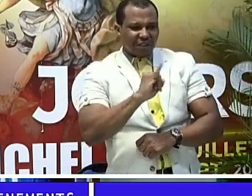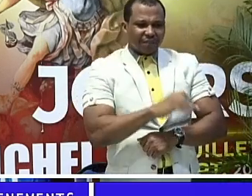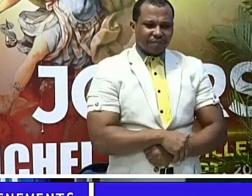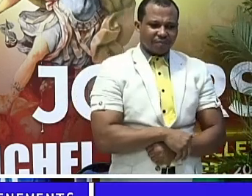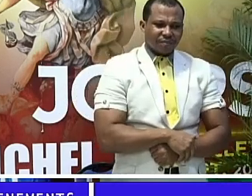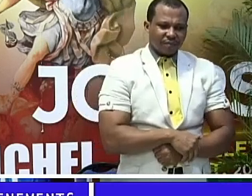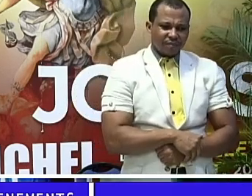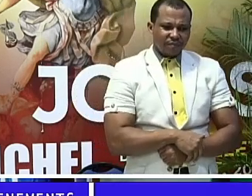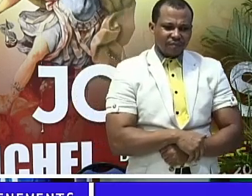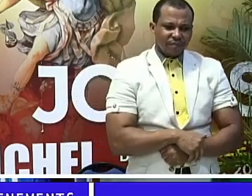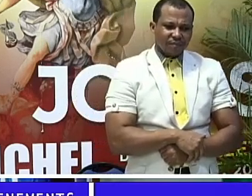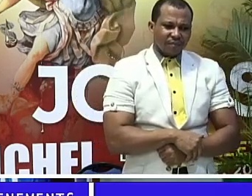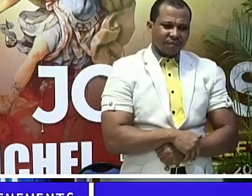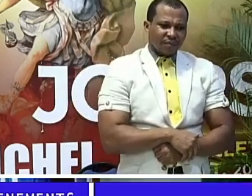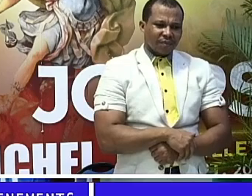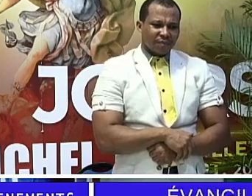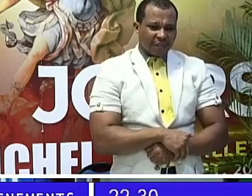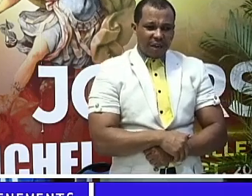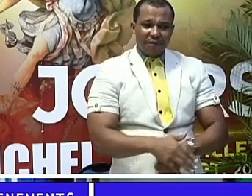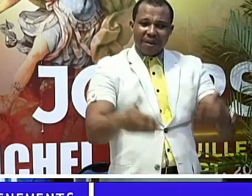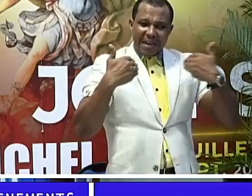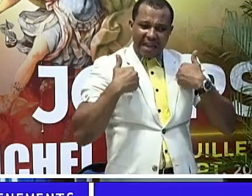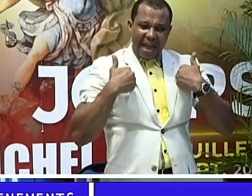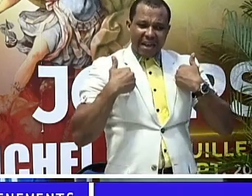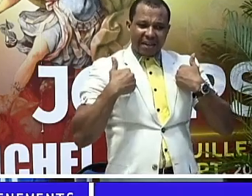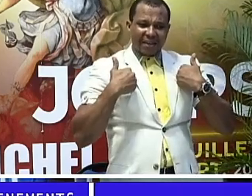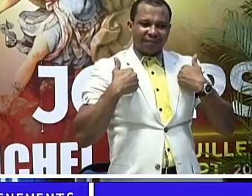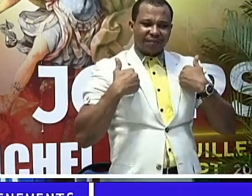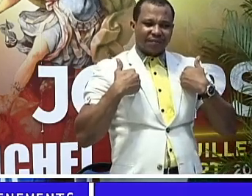yo passé en bandoulier devant yo.